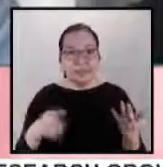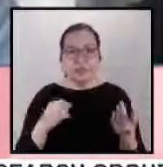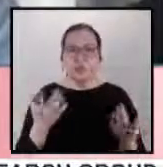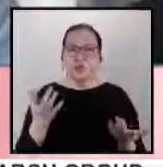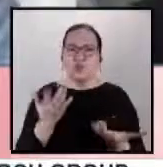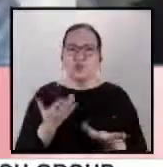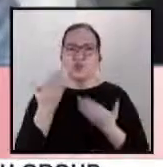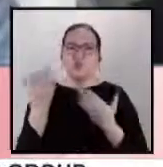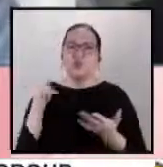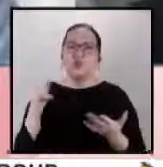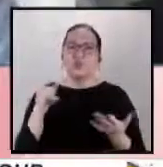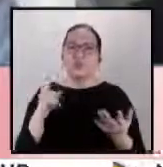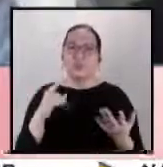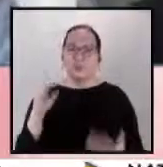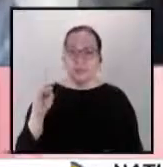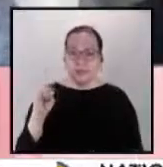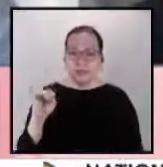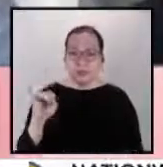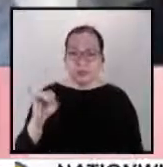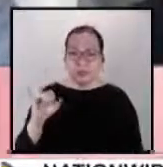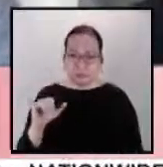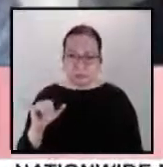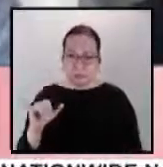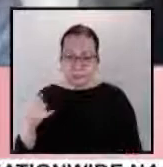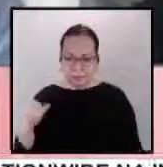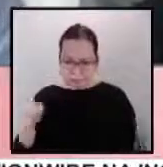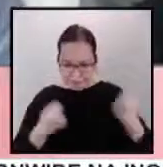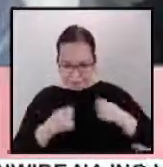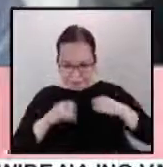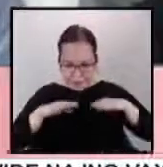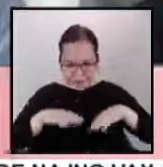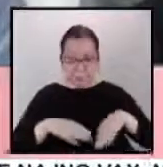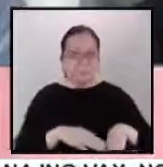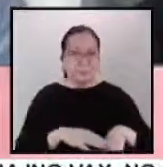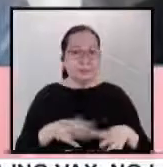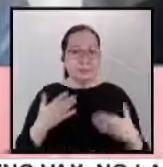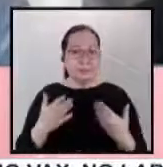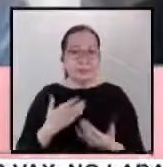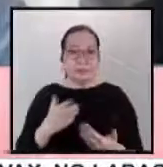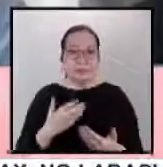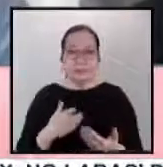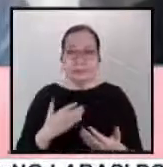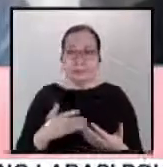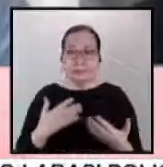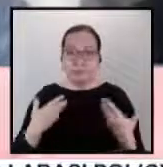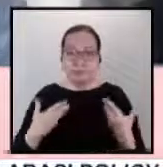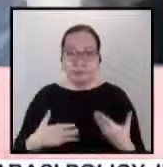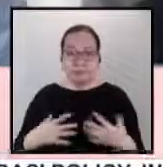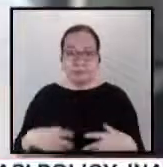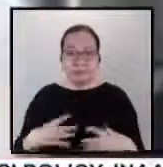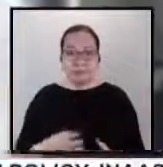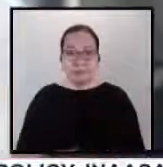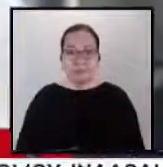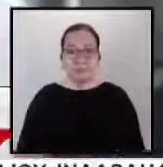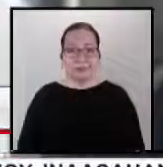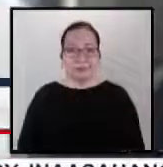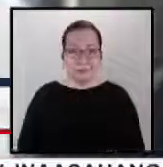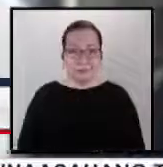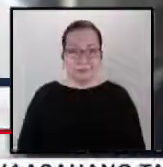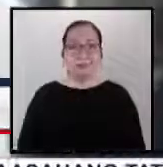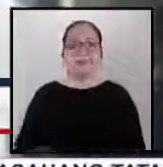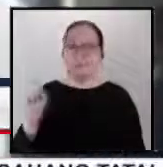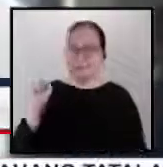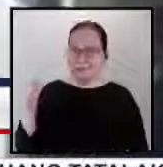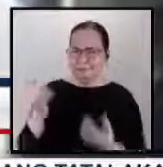kayong DIY patterns para makagawa po nitong easy wear clothes? Yeah, actually it's so